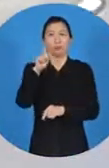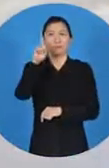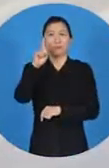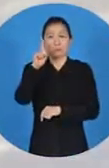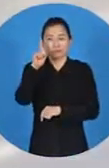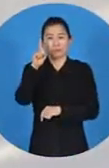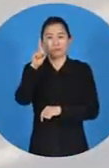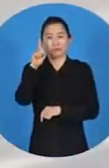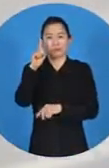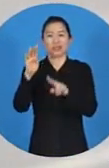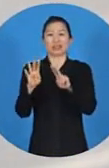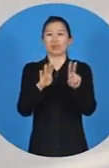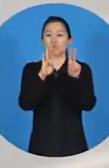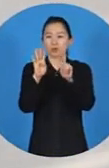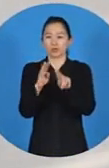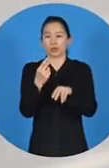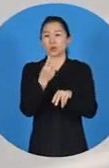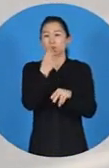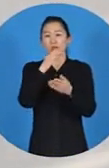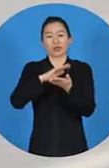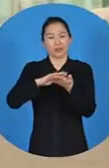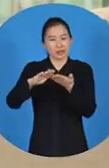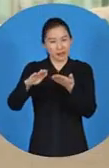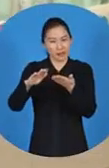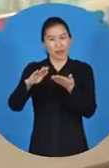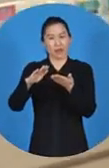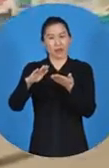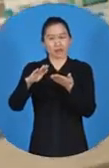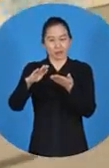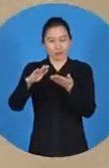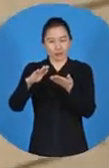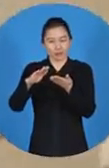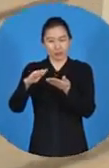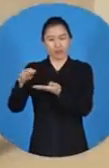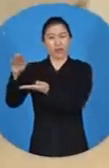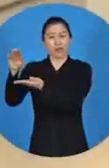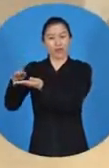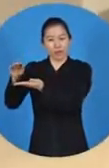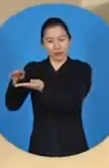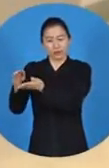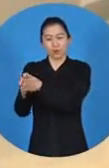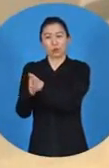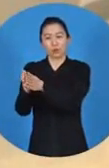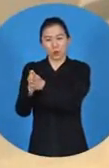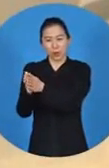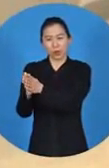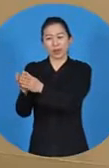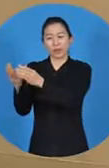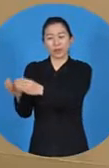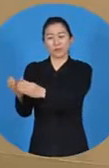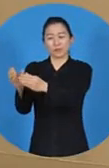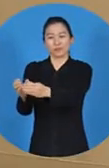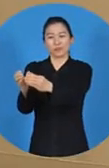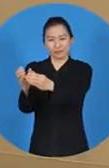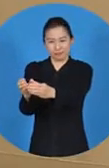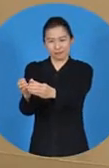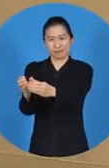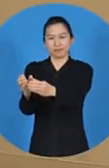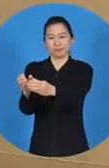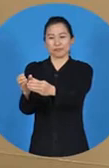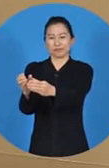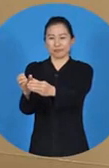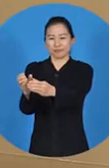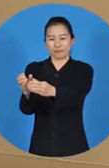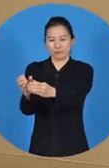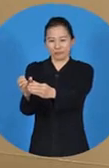の空気換気システムを導入してます。また非接触型の手指消毒液と複数の普